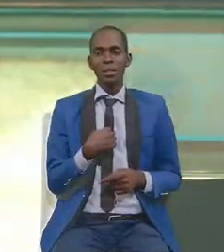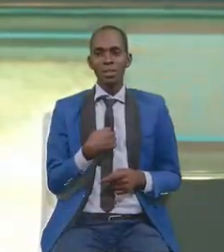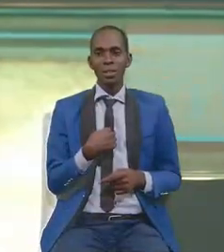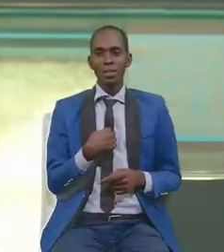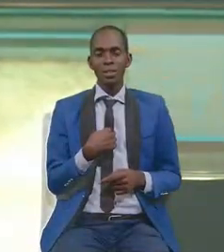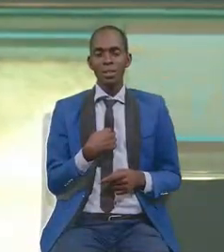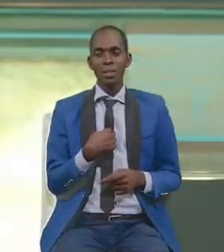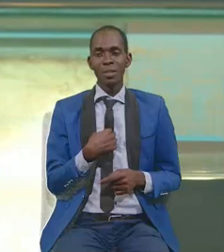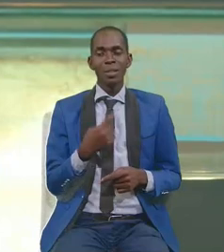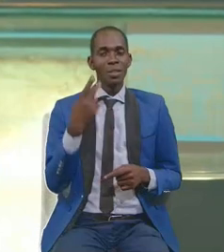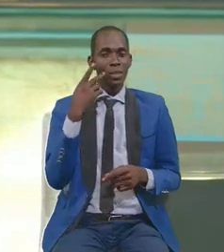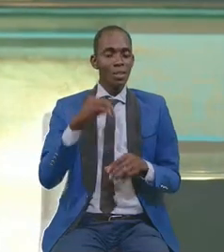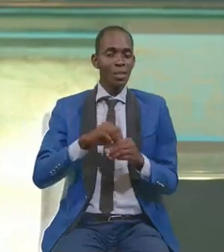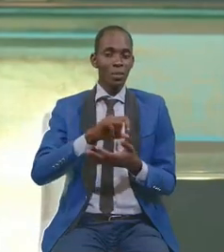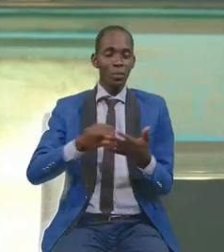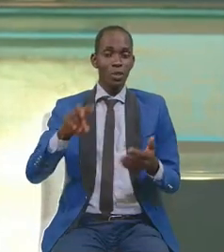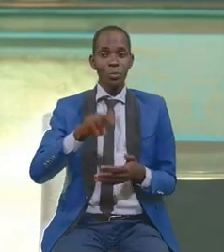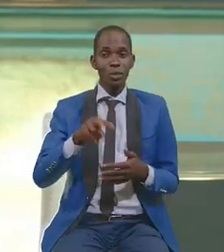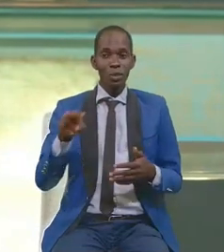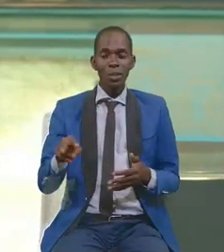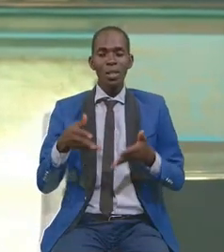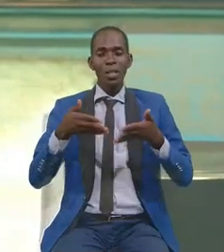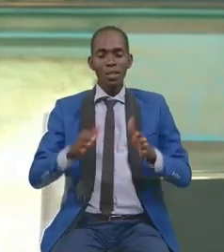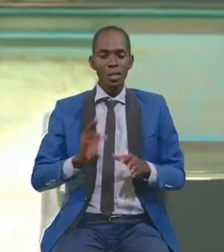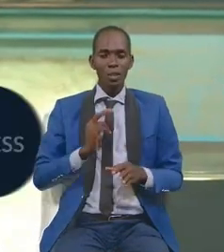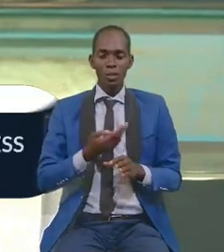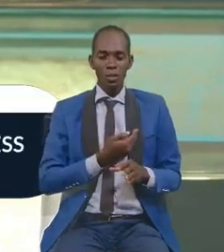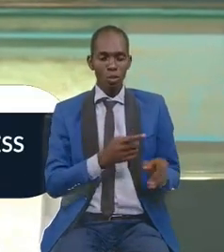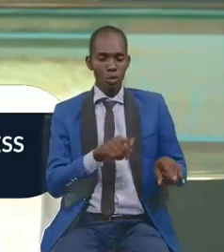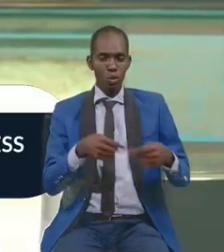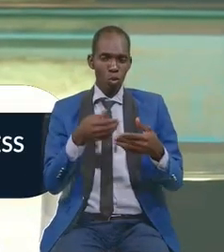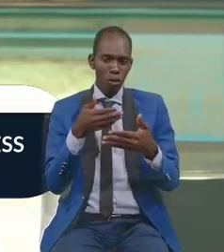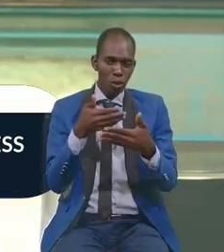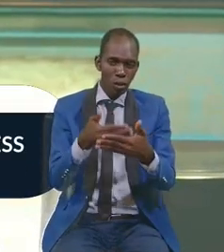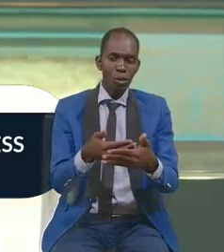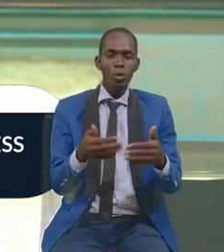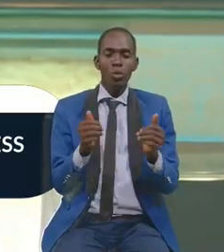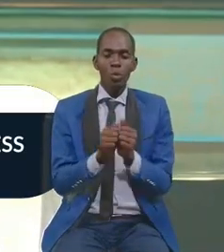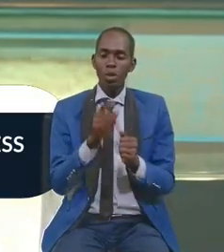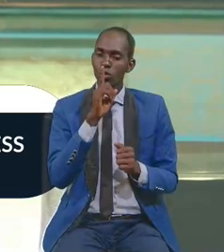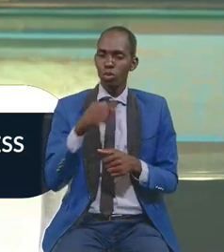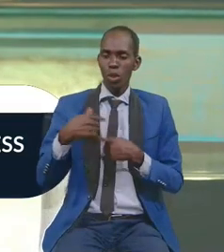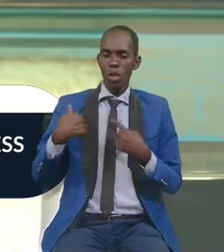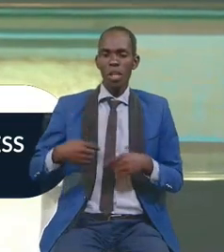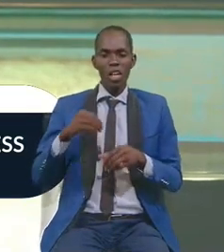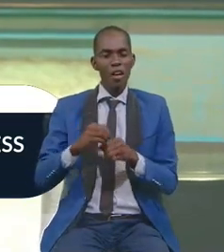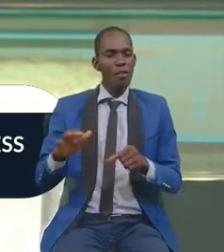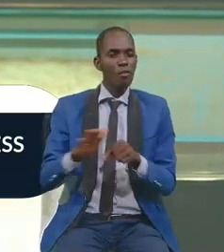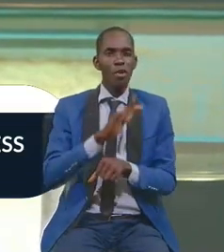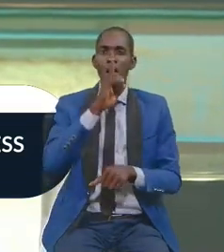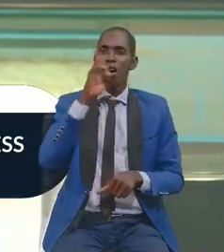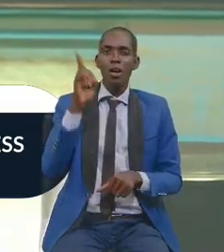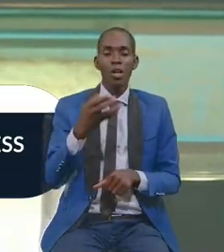Voilà le verset 22 qui dit, approchons-nous avec un cœur sincère dans